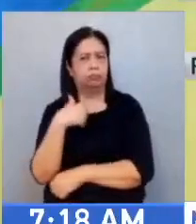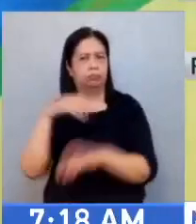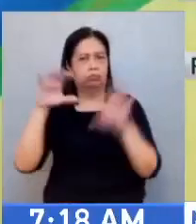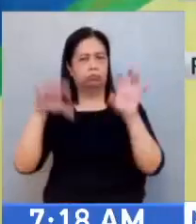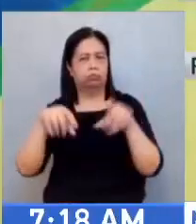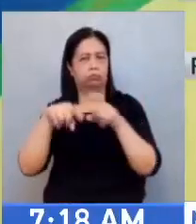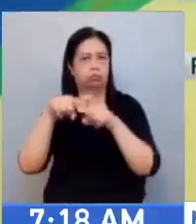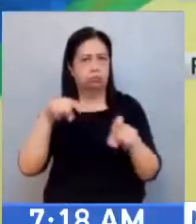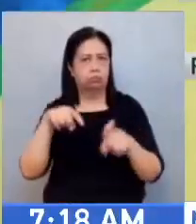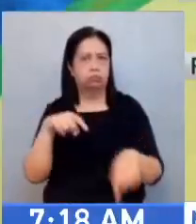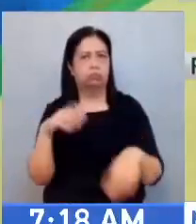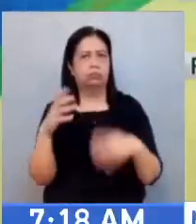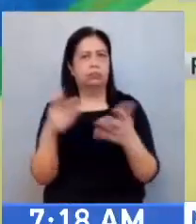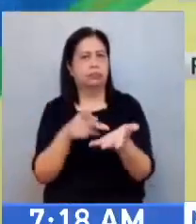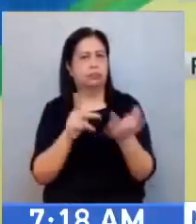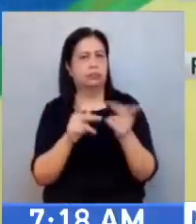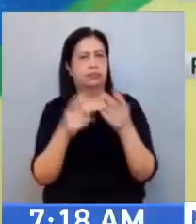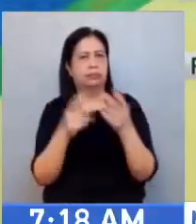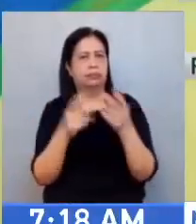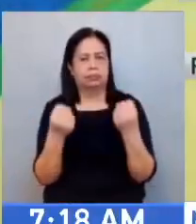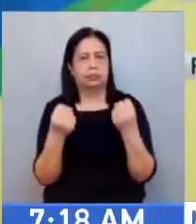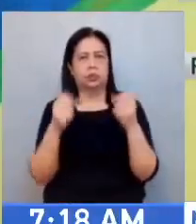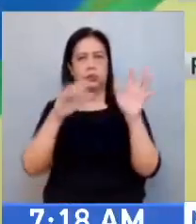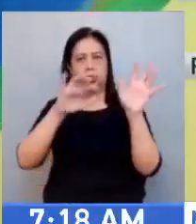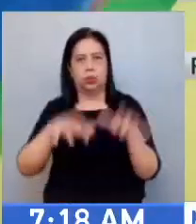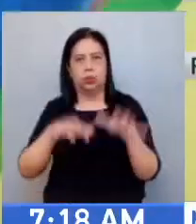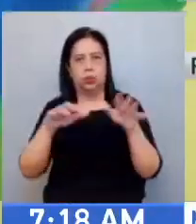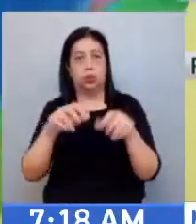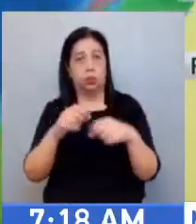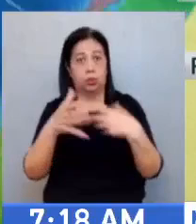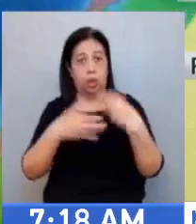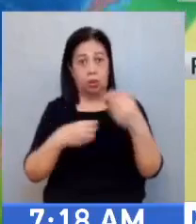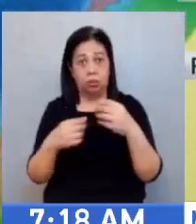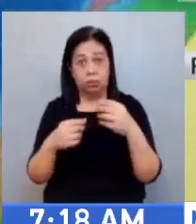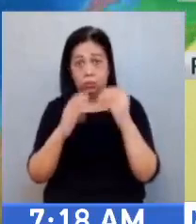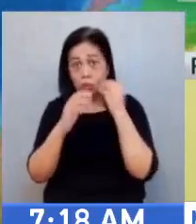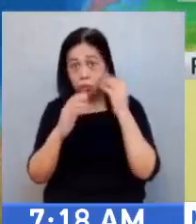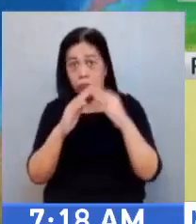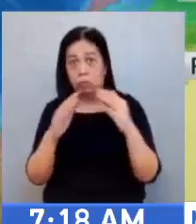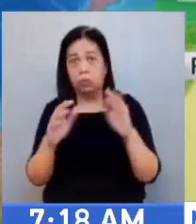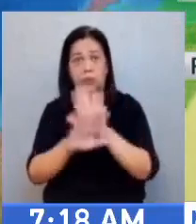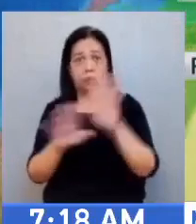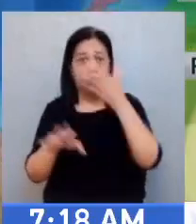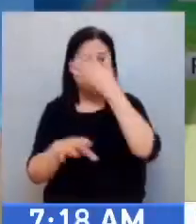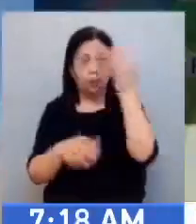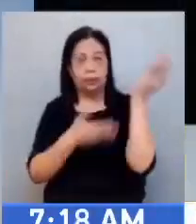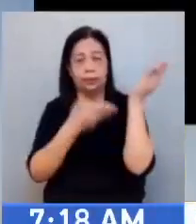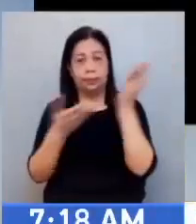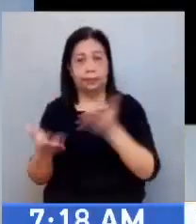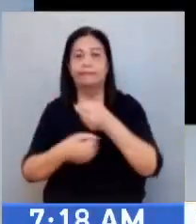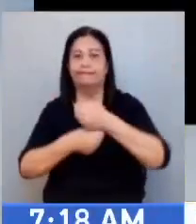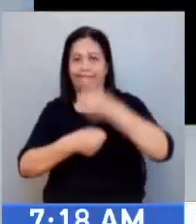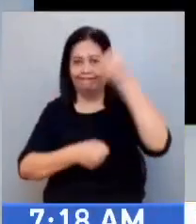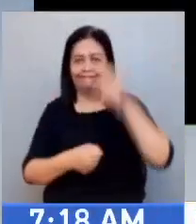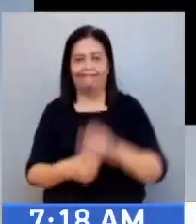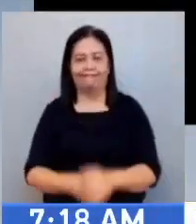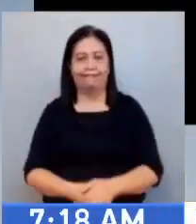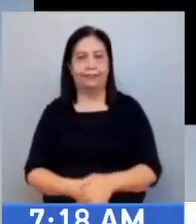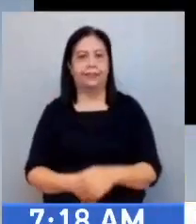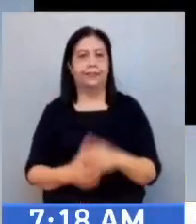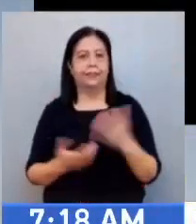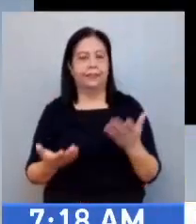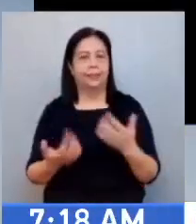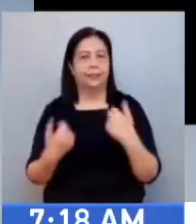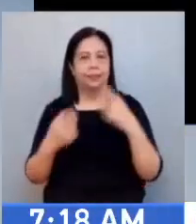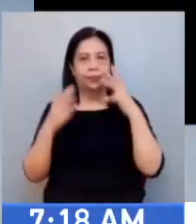lugar na malakas ang ulan. Kaya yung mga lalabas ng bahay, huwag pong kalimutang magdala ng payong. At mga kapuso, nasaksihan sa bansa